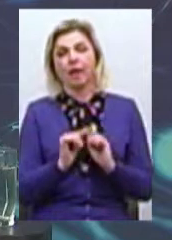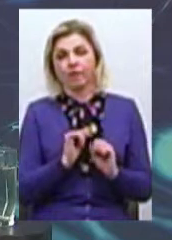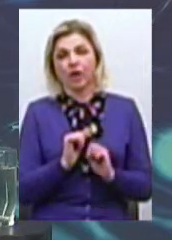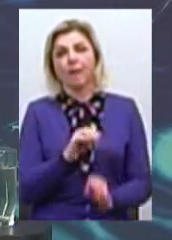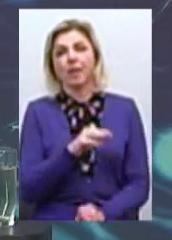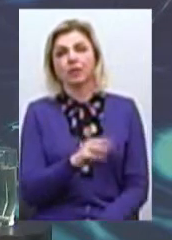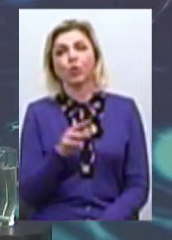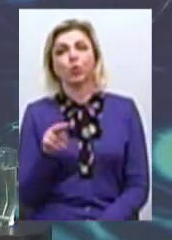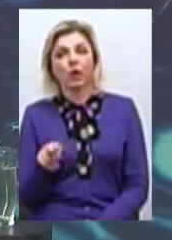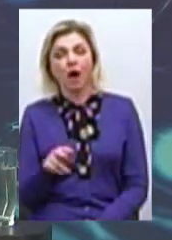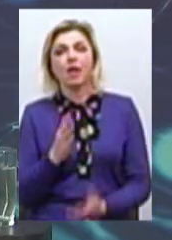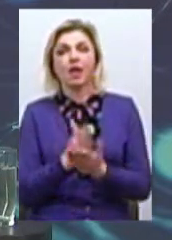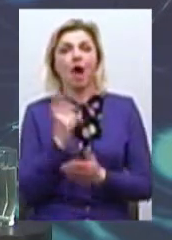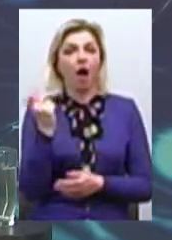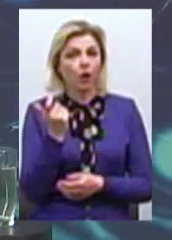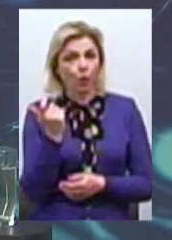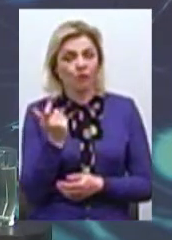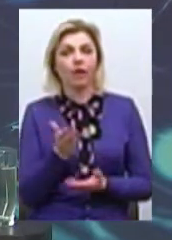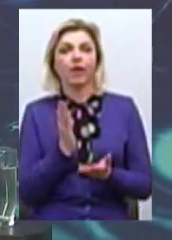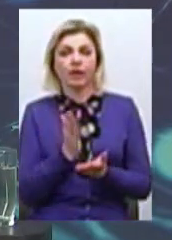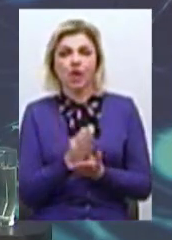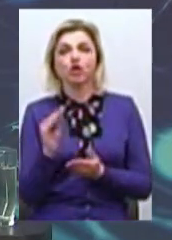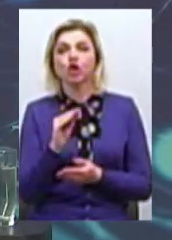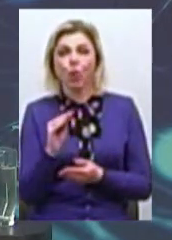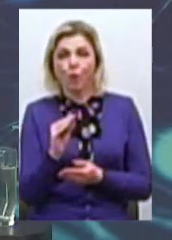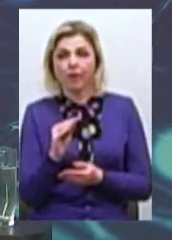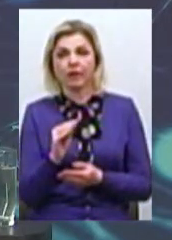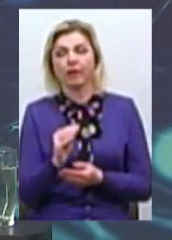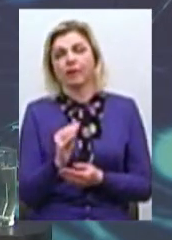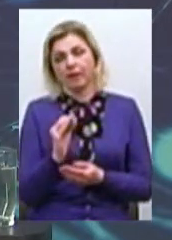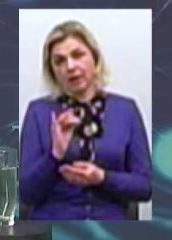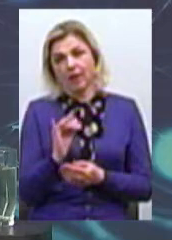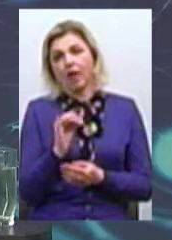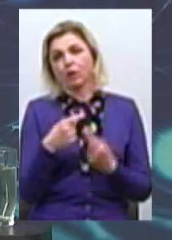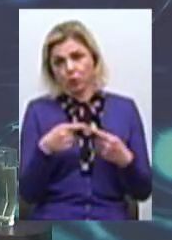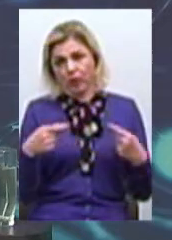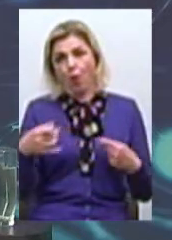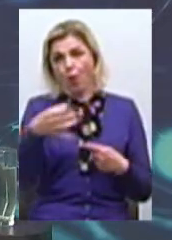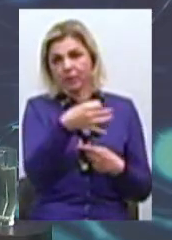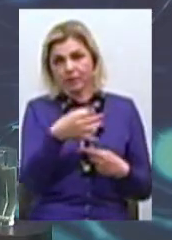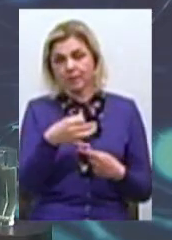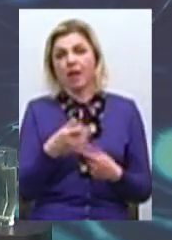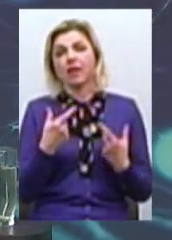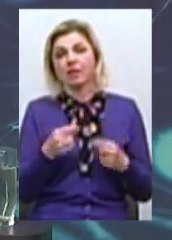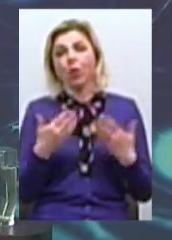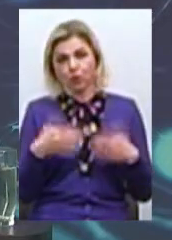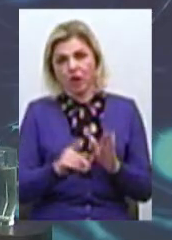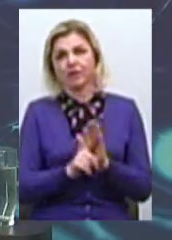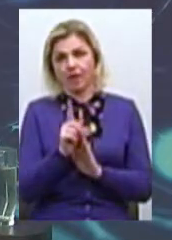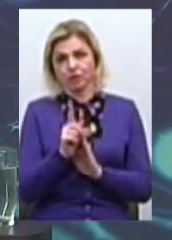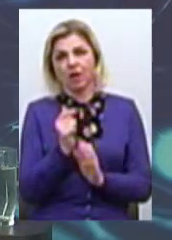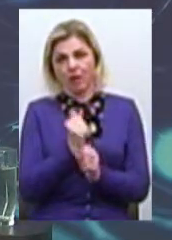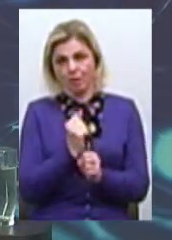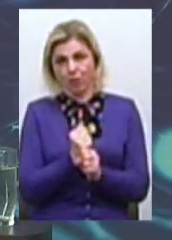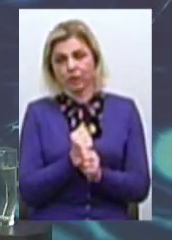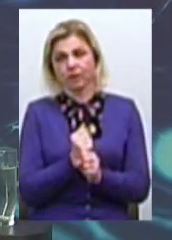Нудьга, є Харків, є Житомир і декілька інших областей, де також вже впроваджується і